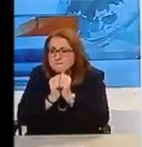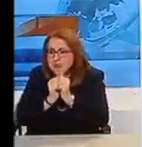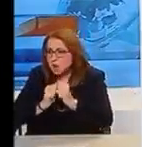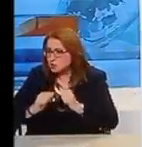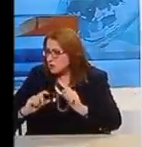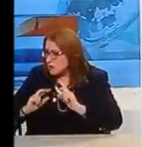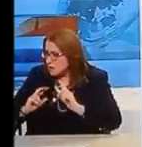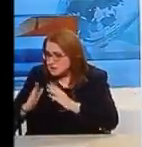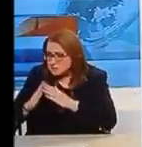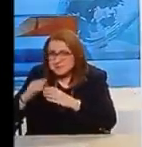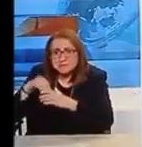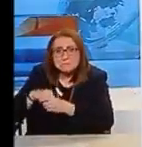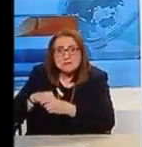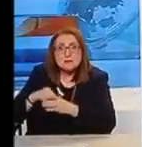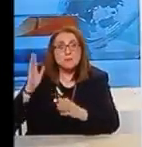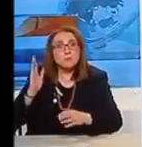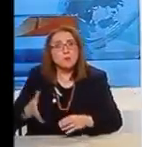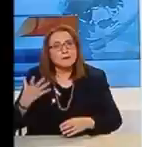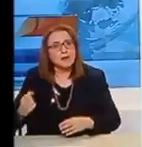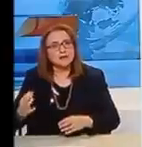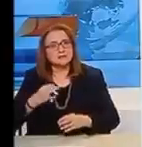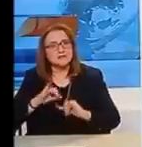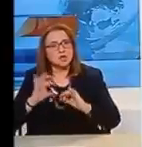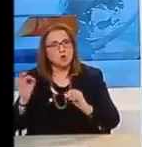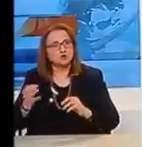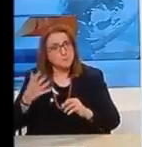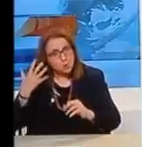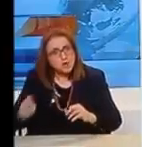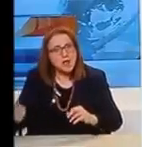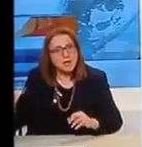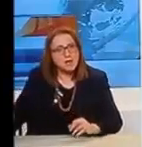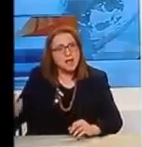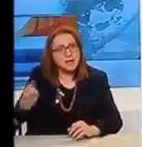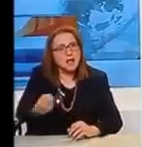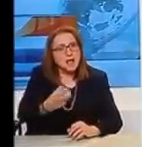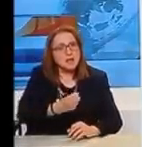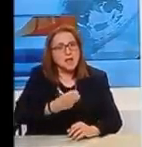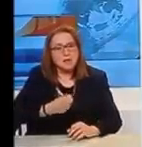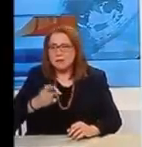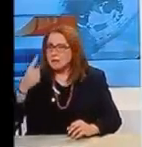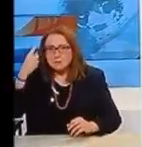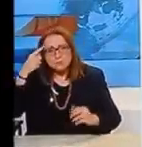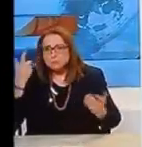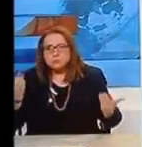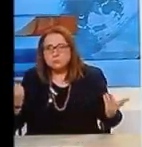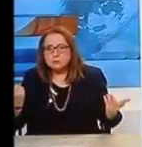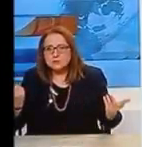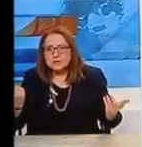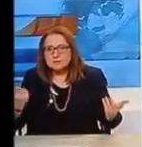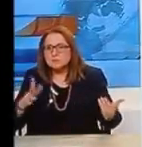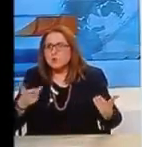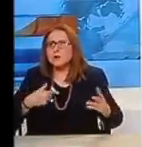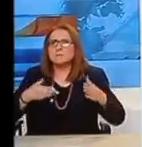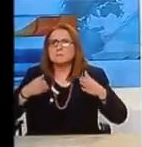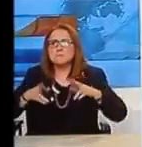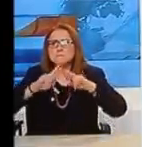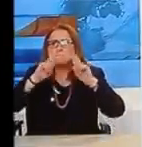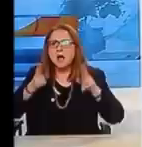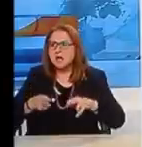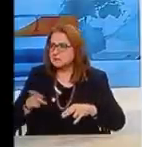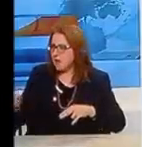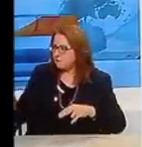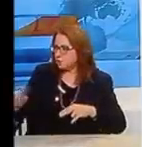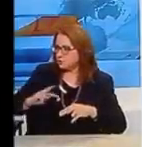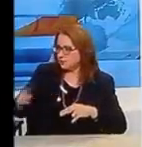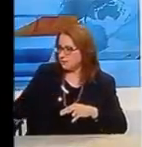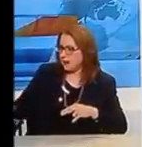επόμενο διάστημα, τις επόμενες μέρες από αύριο θα βρεθούμε στον ίδιο χώρο, στην ίδια γειτονιά, στο ίδιο κατάστημα. Και είναι αυτός ο